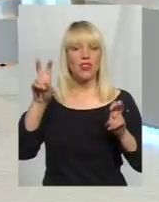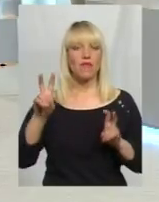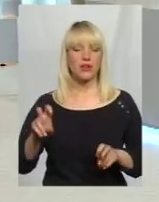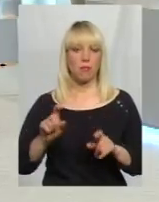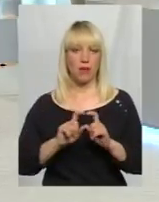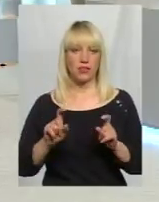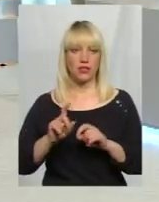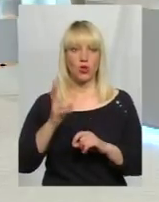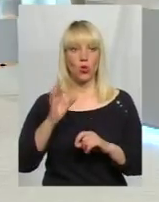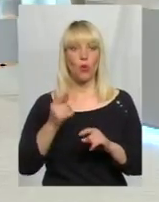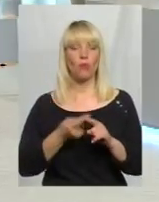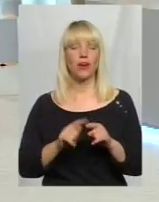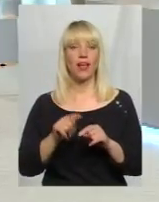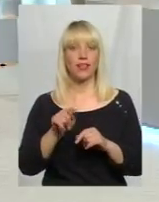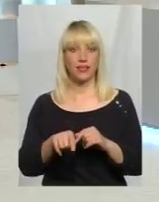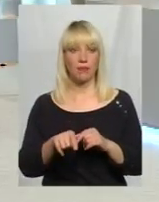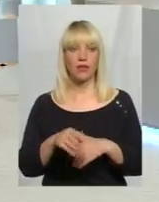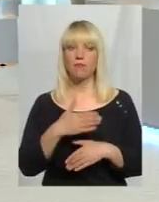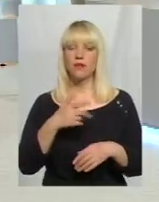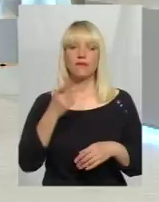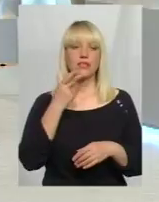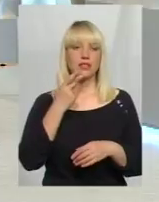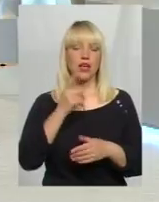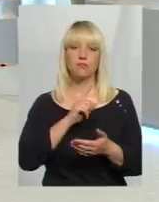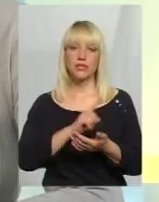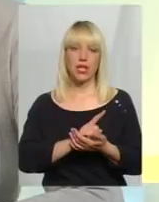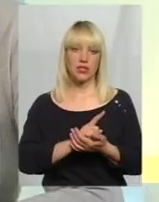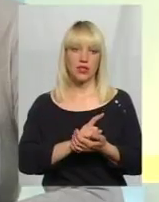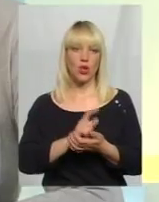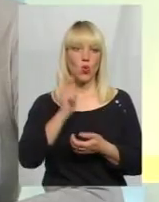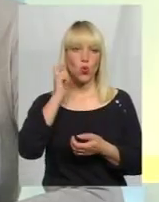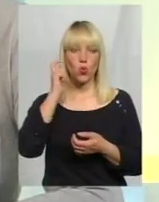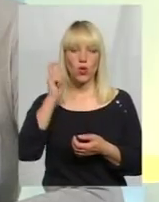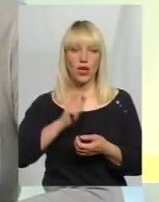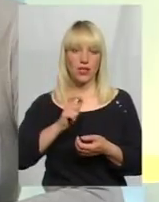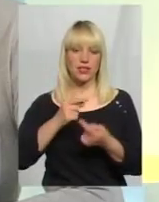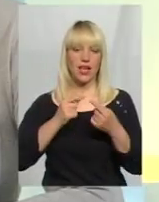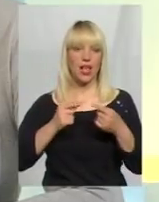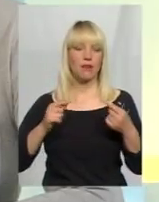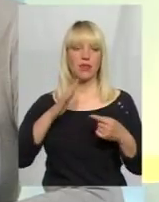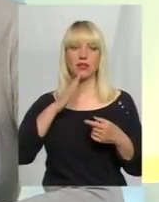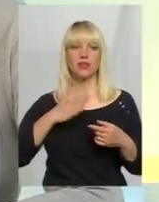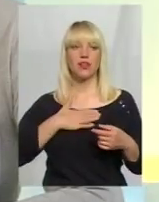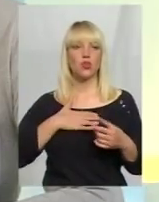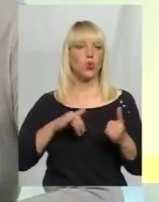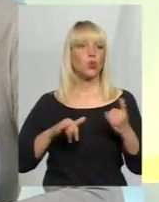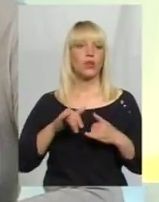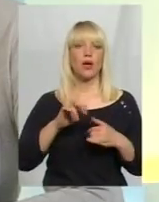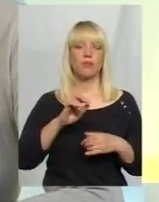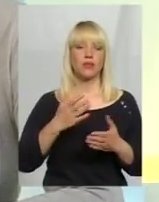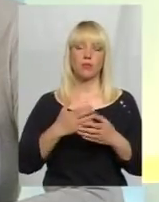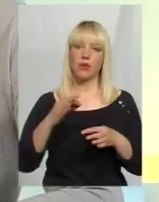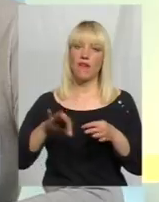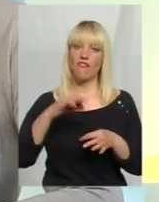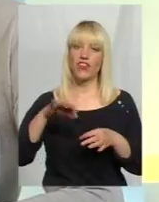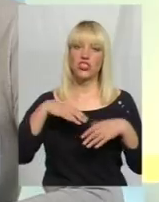этом мы всегда обязательно элементы украинские наши, куда бы мы ни поехали,